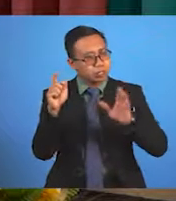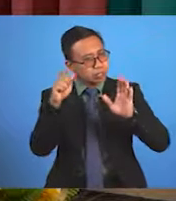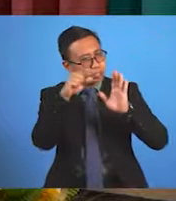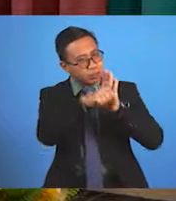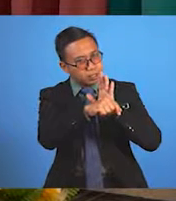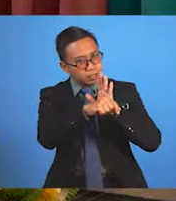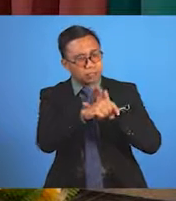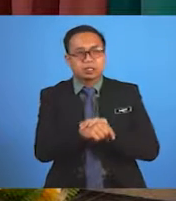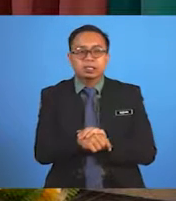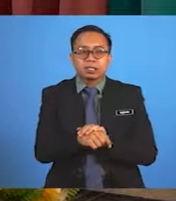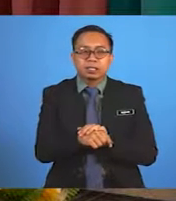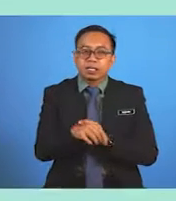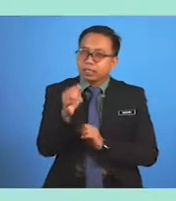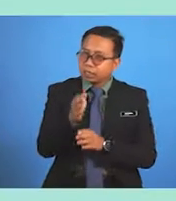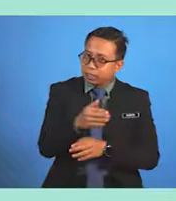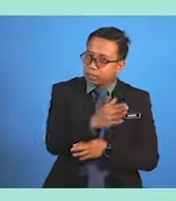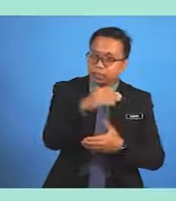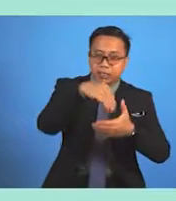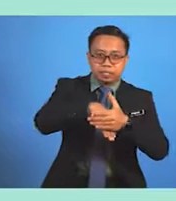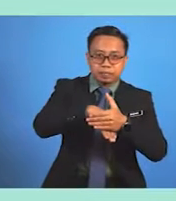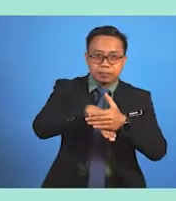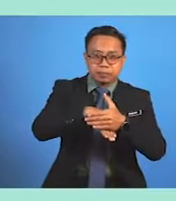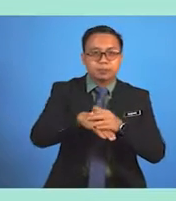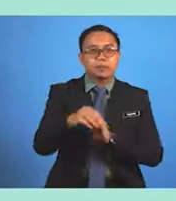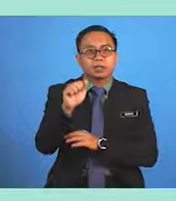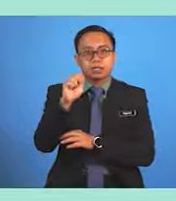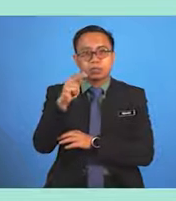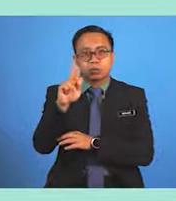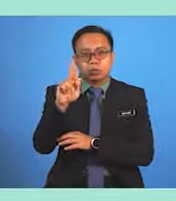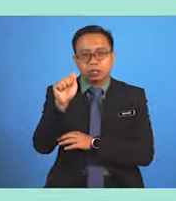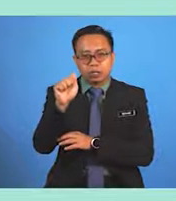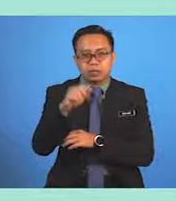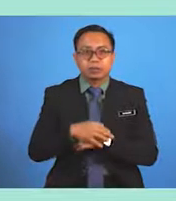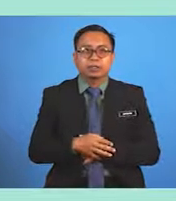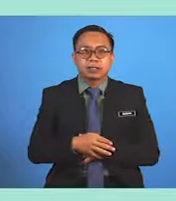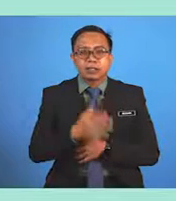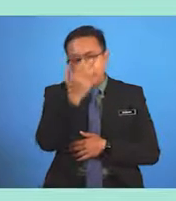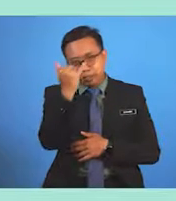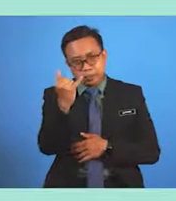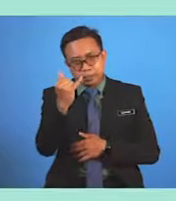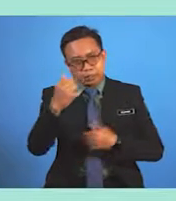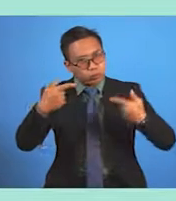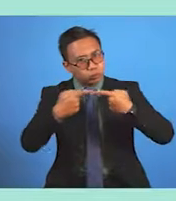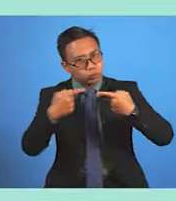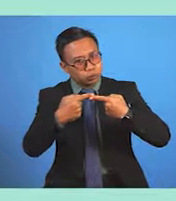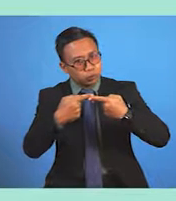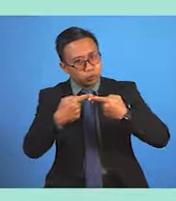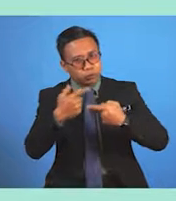kepada penternakan ikan dalam industri akuakultur. Mengapa musuh tenakan perlu